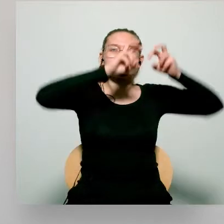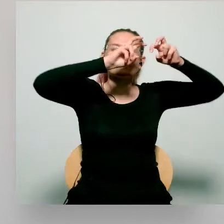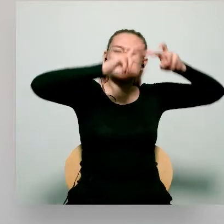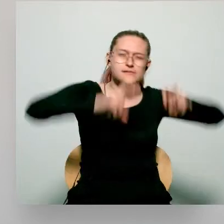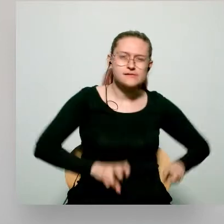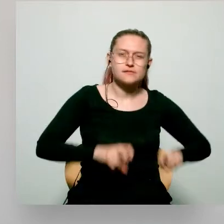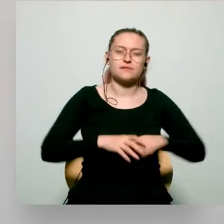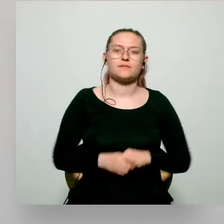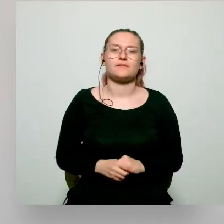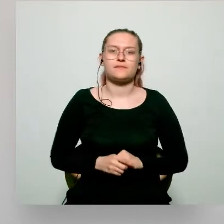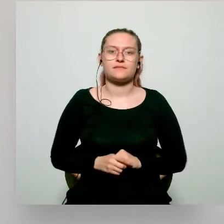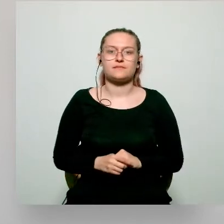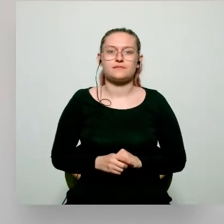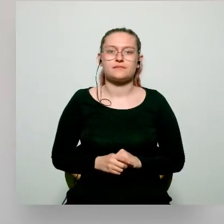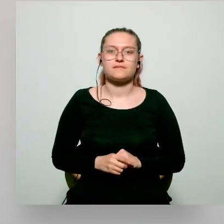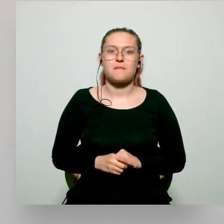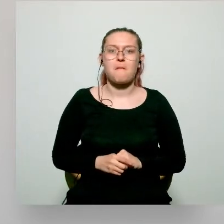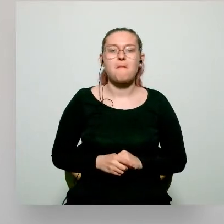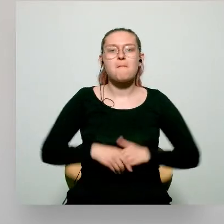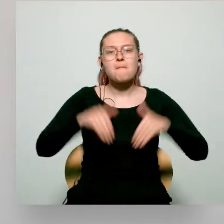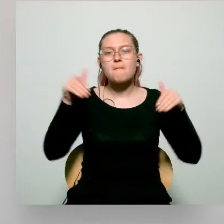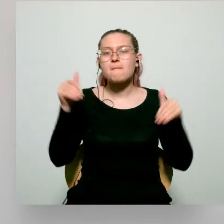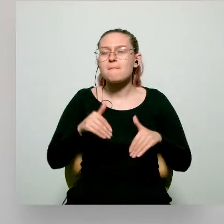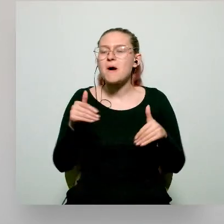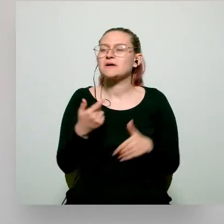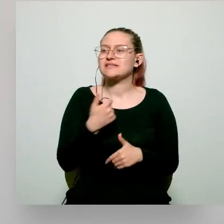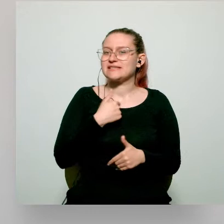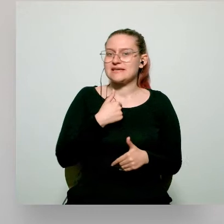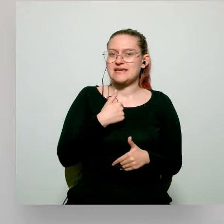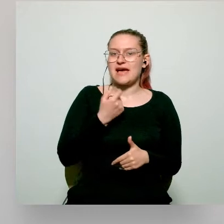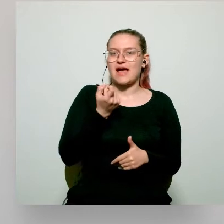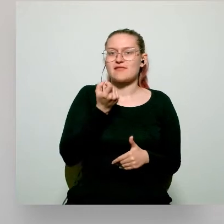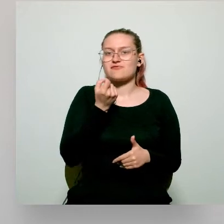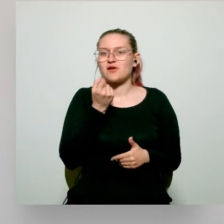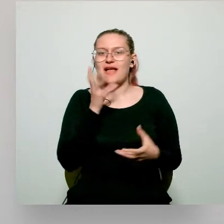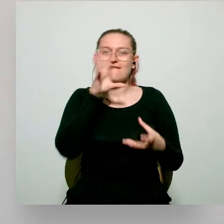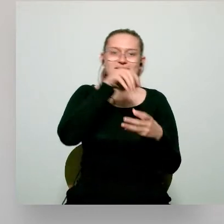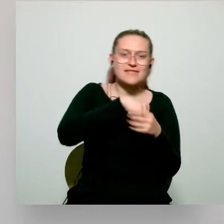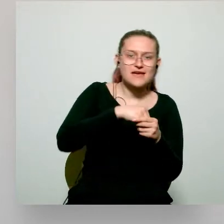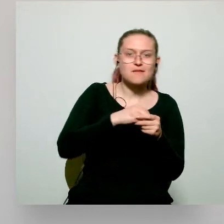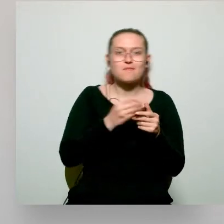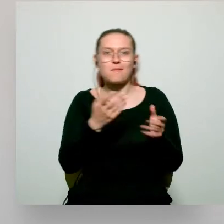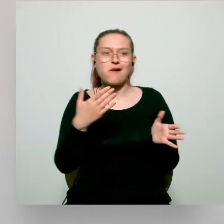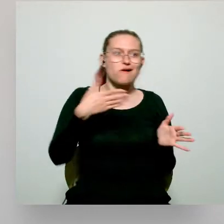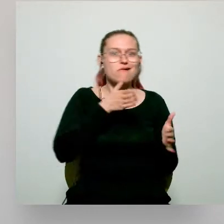Być może zrobiłam to niewystarczająco ostro lub niewystarczająco jednoznacznie, ale o to mi chodziło.